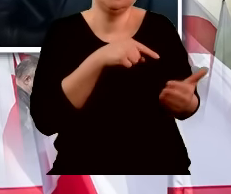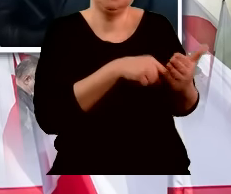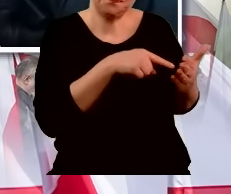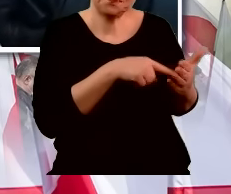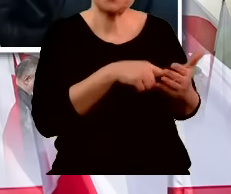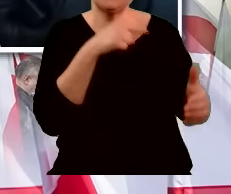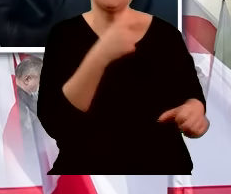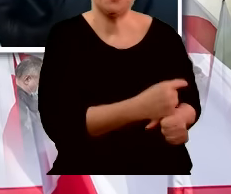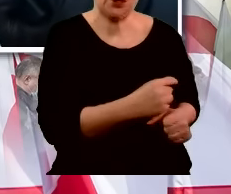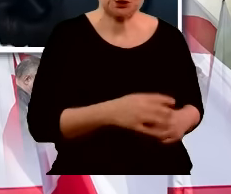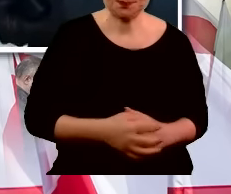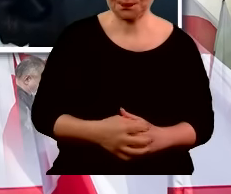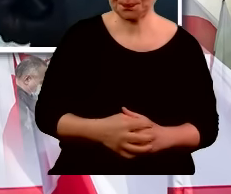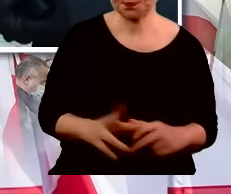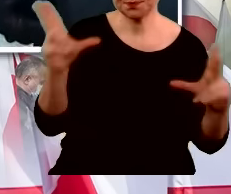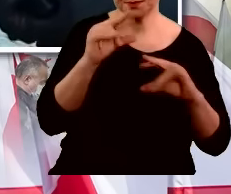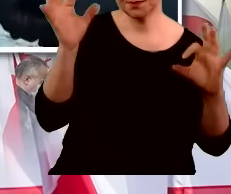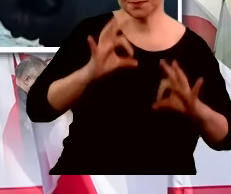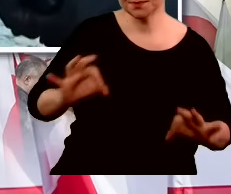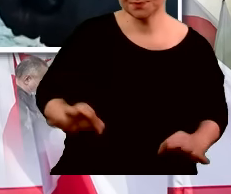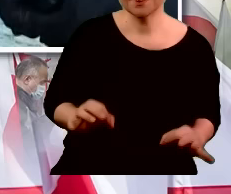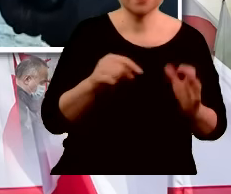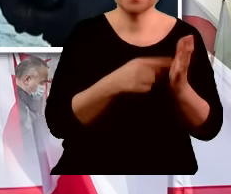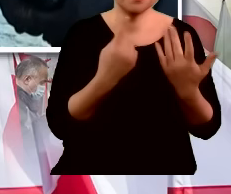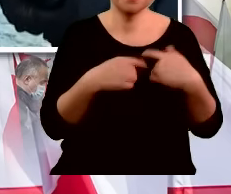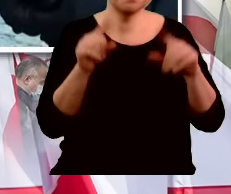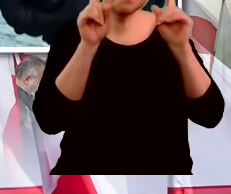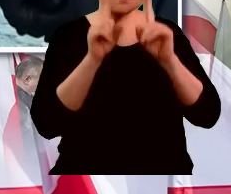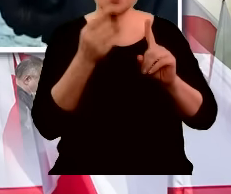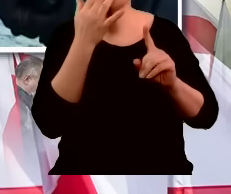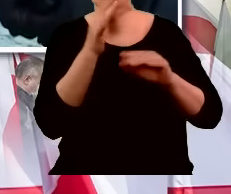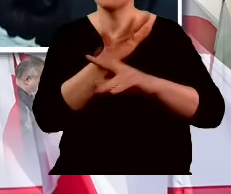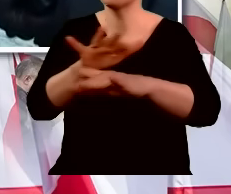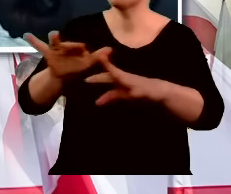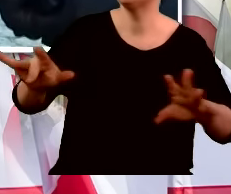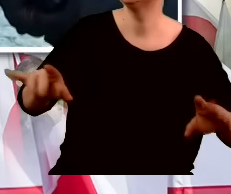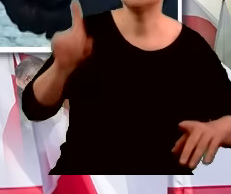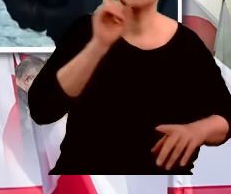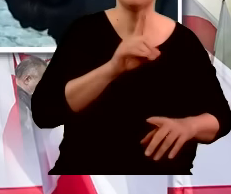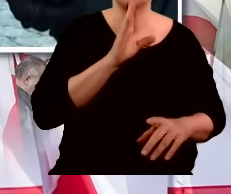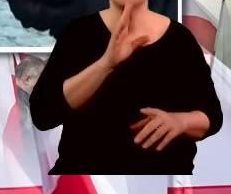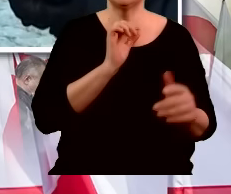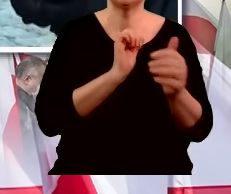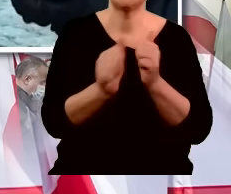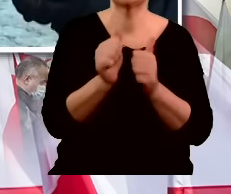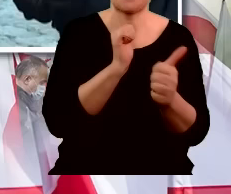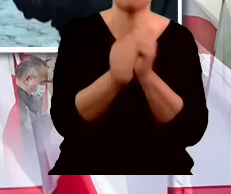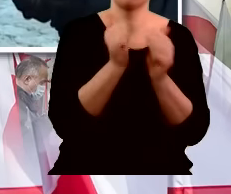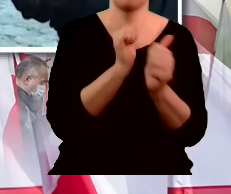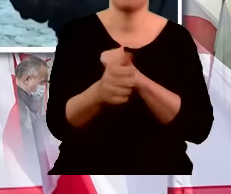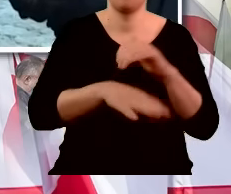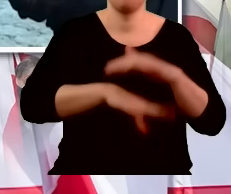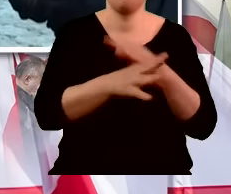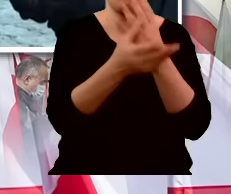tegoż właśnie wyroku. Proszę państwa, jest fikcją to, co jest mówione w mainstreamie, że dochodzi do jakiegoś automatycznego wygaszenia mandatu, bo gdyby to